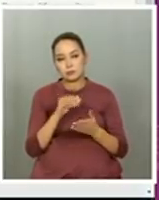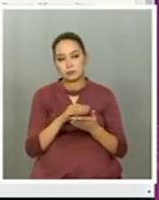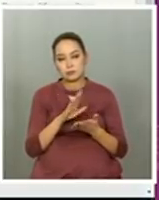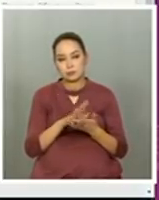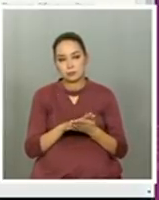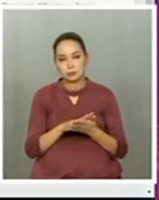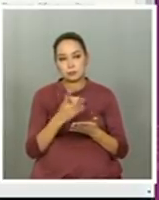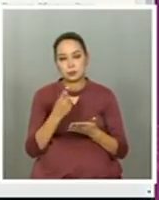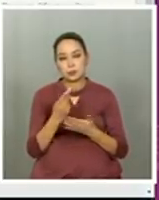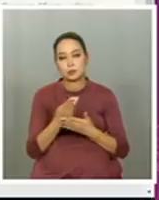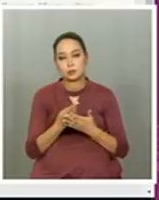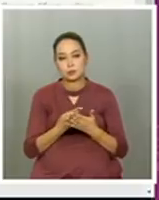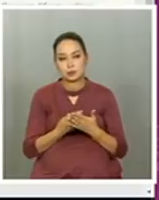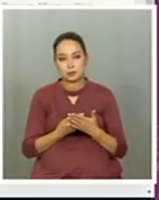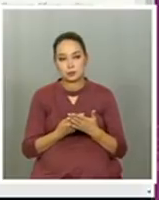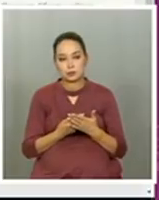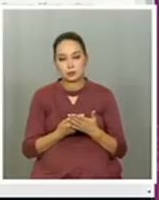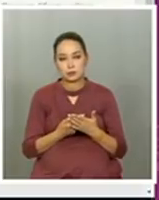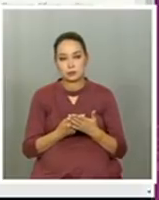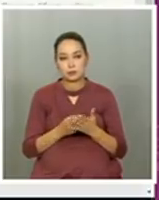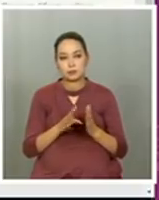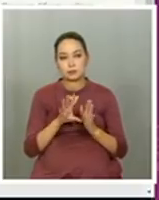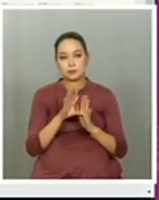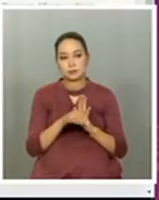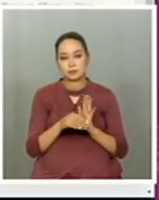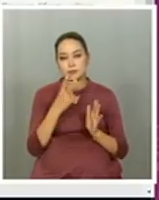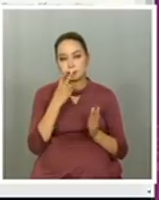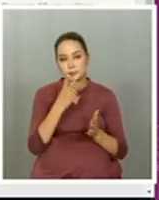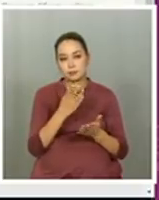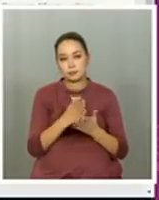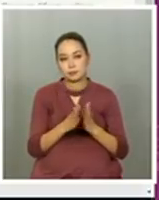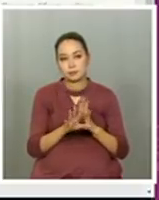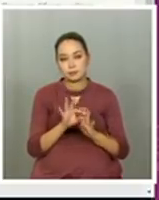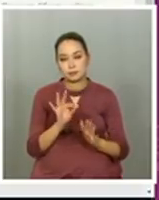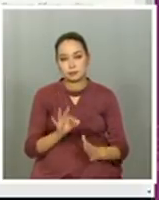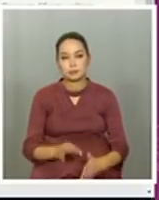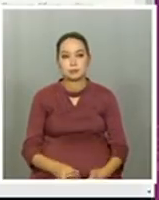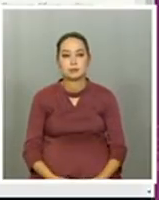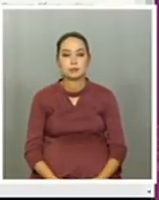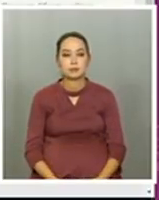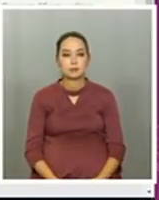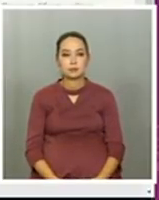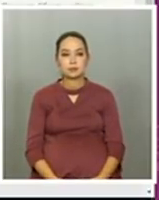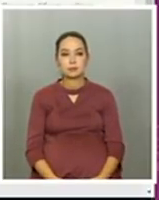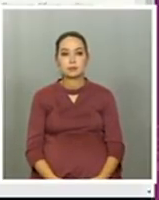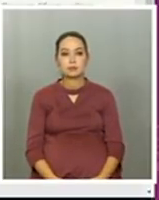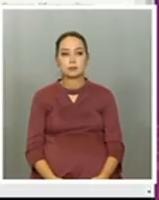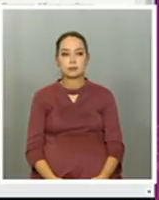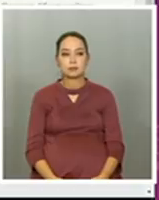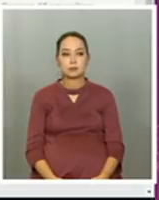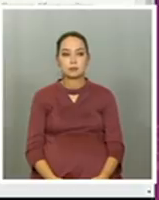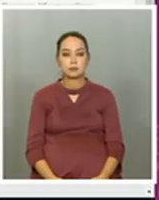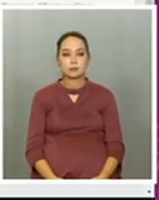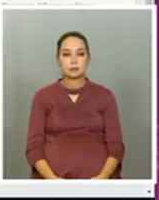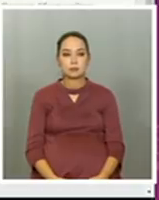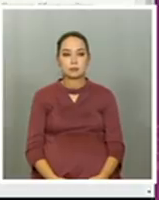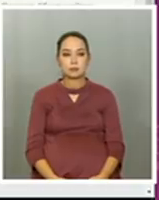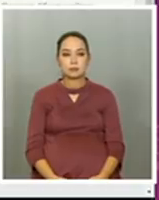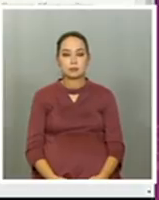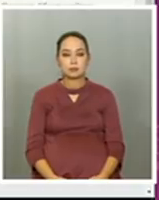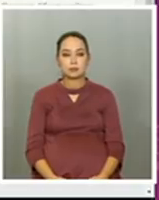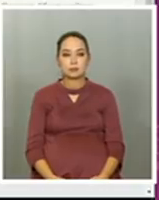сурет үшін 101 деп аталатын суретті таңдаймыз және мәтінді көрінбейтіндей етеміз. Ол үшін